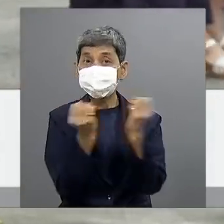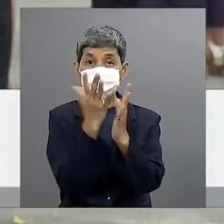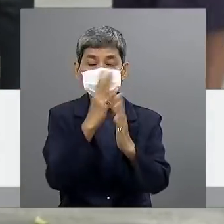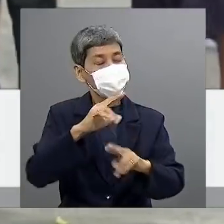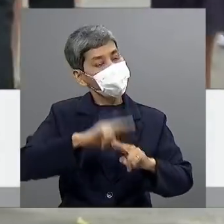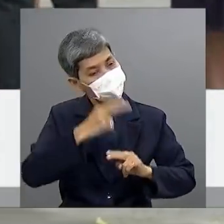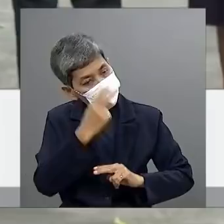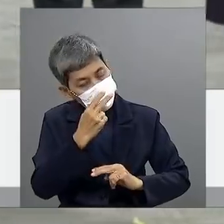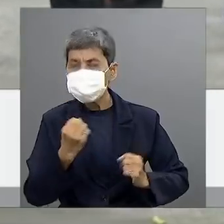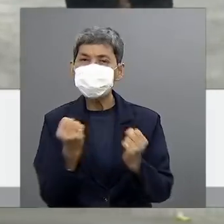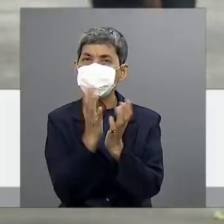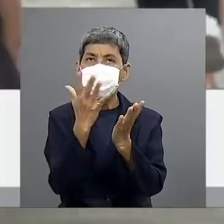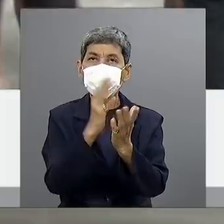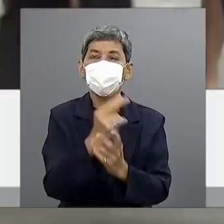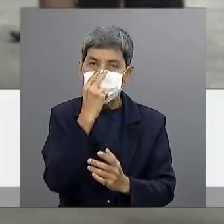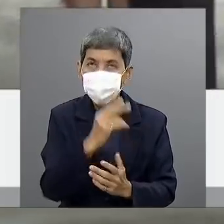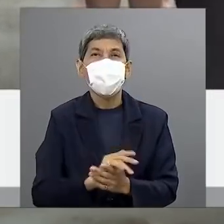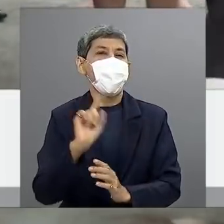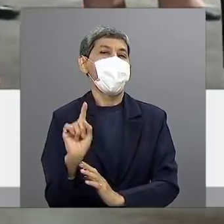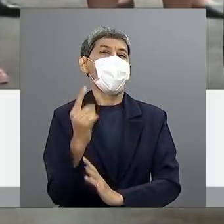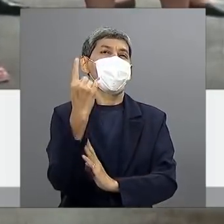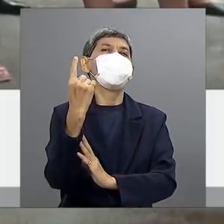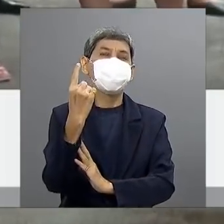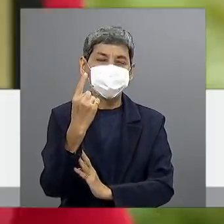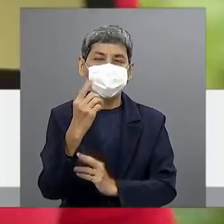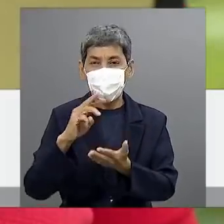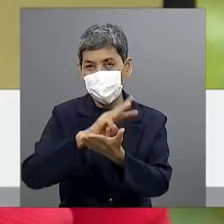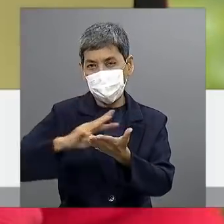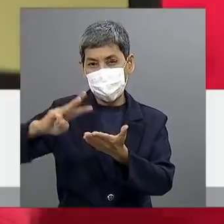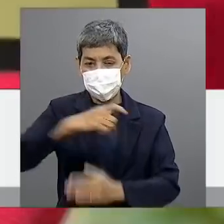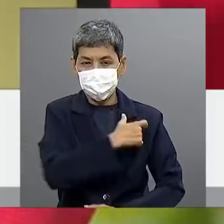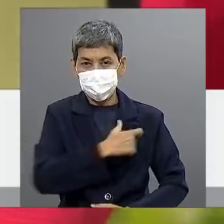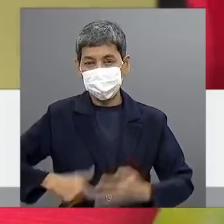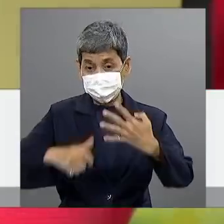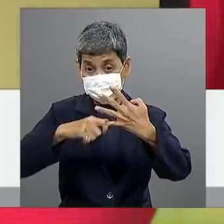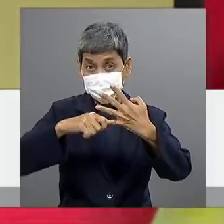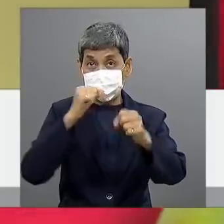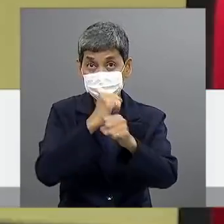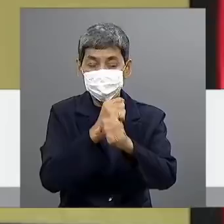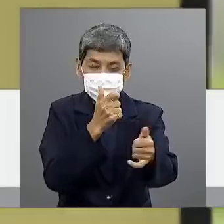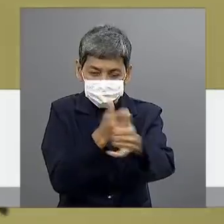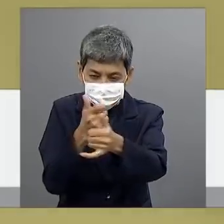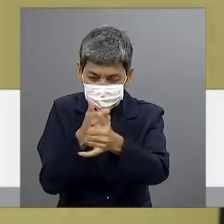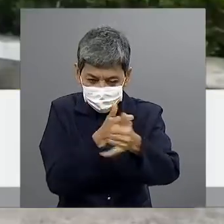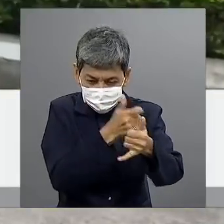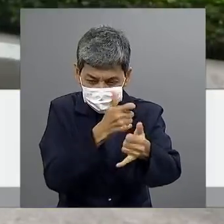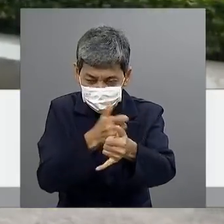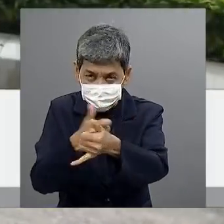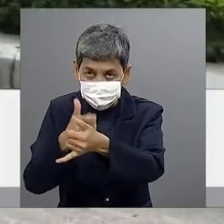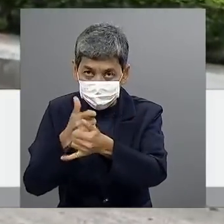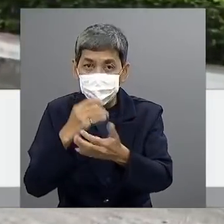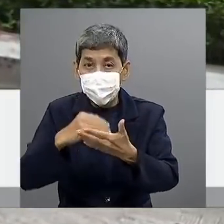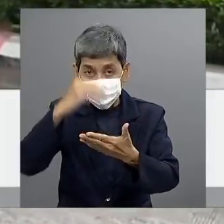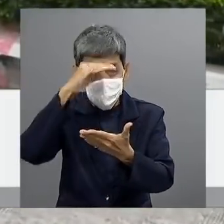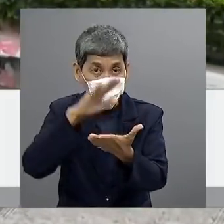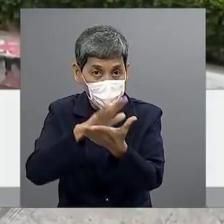ค่ะซึ่งถือว่าเป็นครั้งแรกเลยนะคะที่ราชวิทยาลัยจุฬาภรณ์เปิดฉีดวัคซีนนำร่องโครงการแวคทูครูให้กับเด็กและเยาวชน